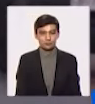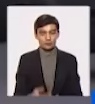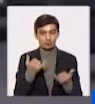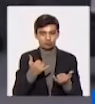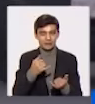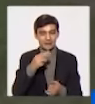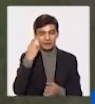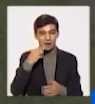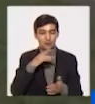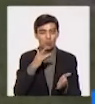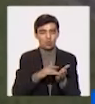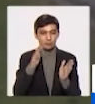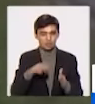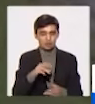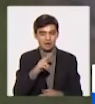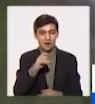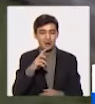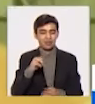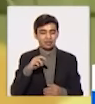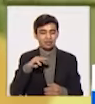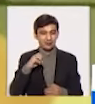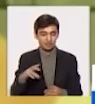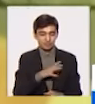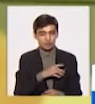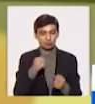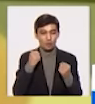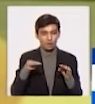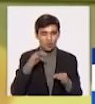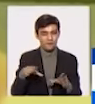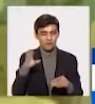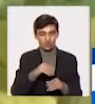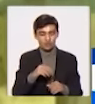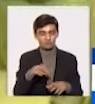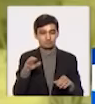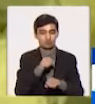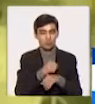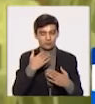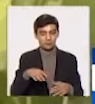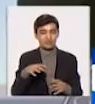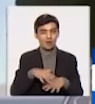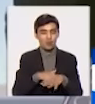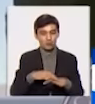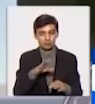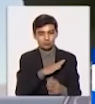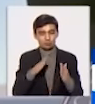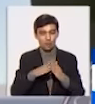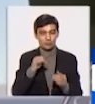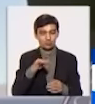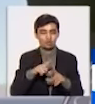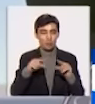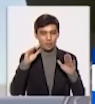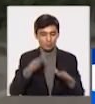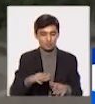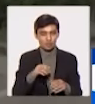Қазір Италия елі түгелдей карантинде. Барлық мәдени спорттық шаралар тоқтап, халық үйден шықпай отыр. Мектептер жабық, оқу